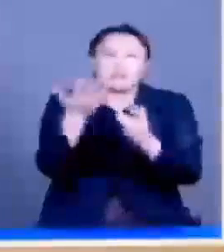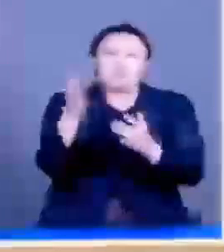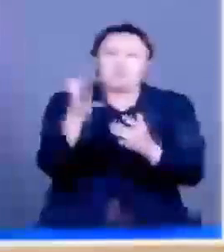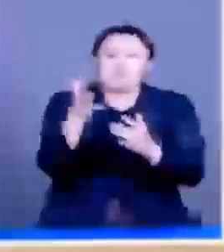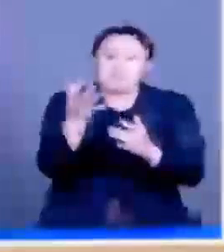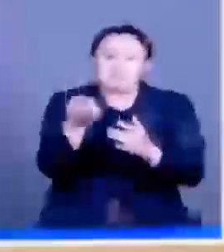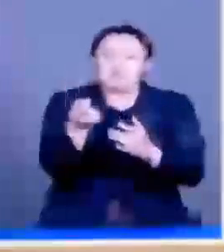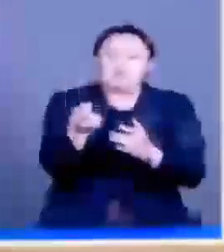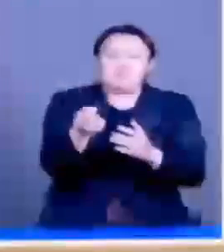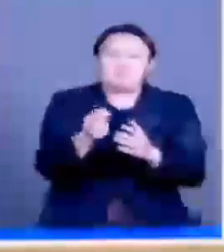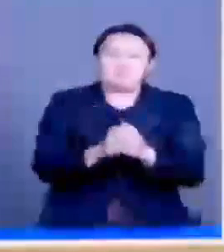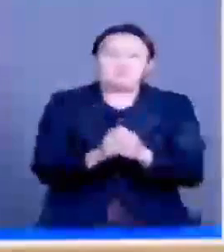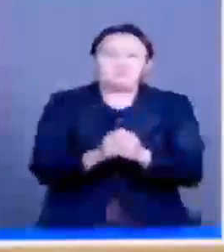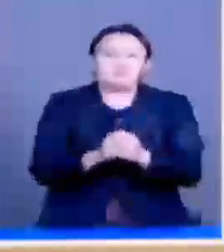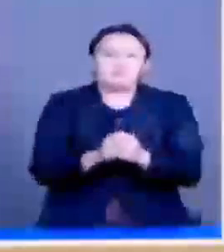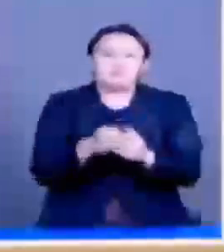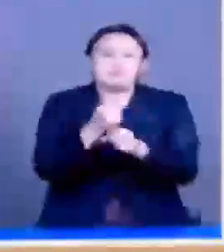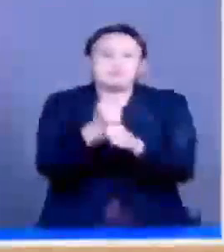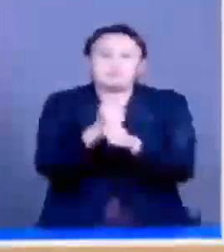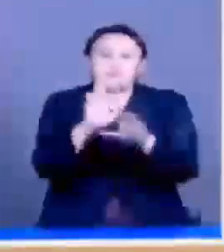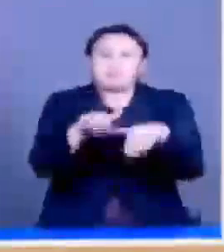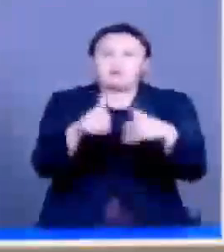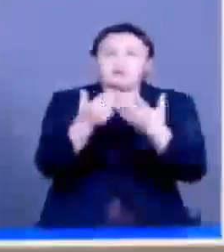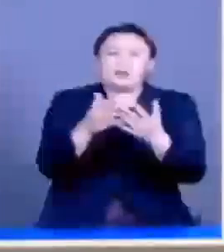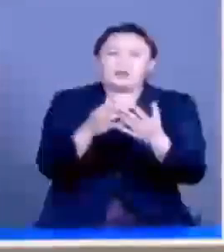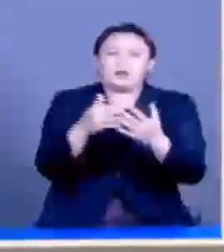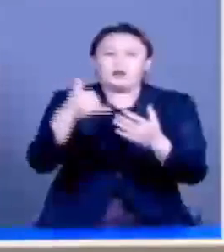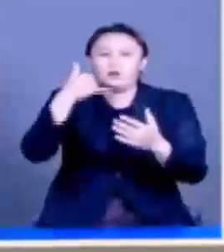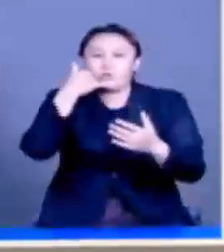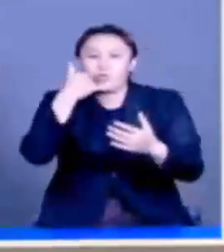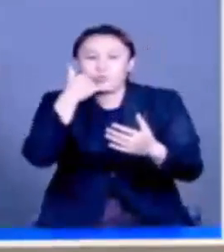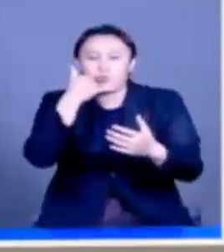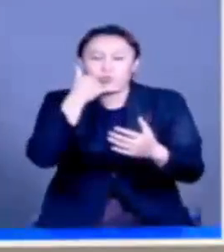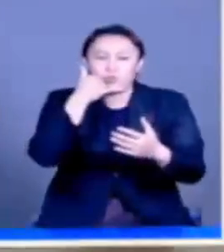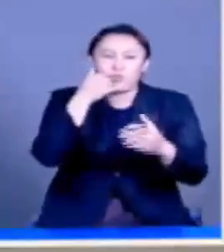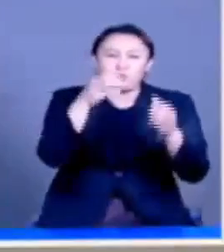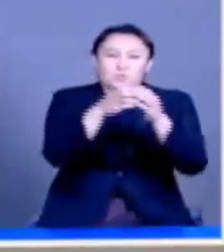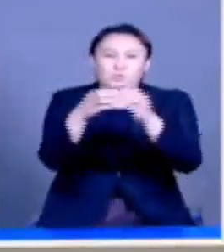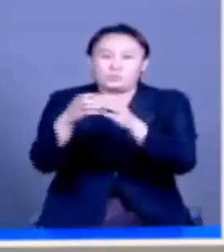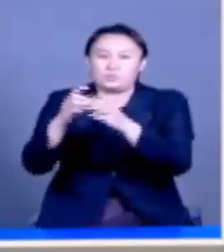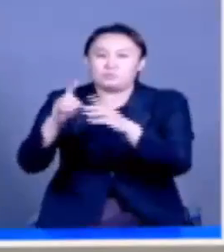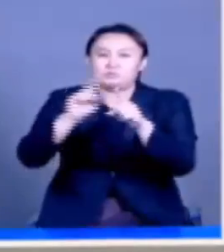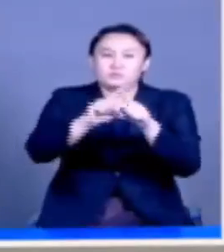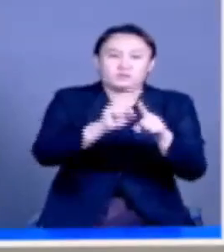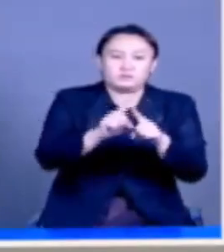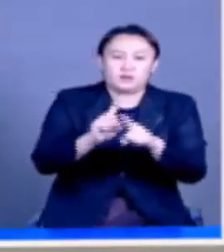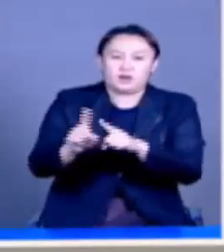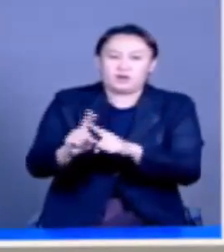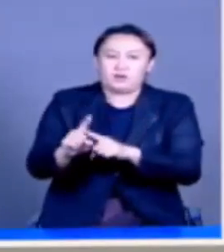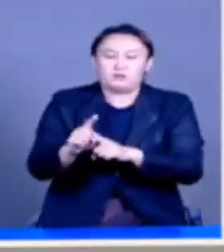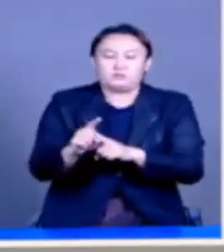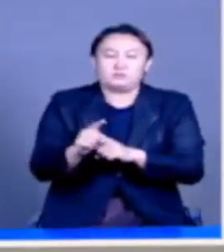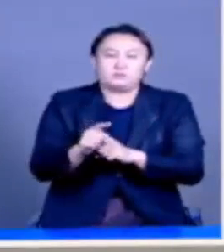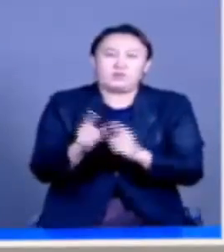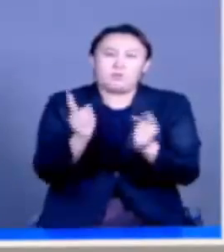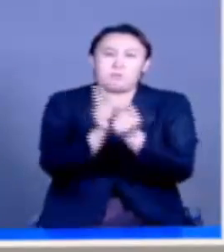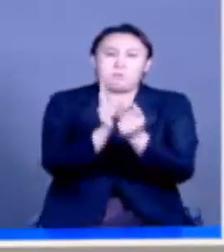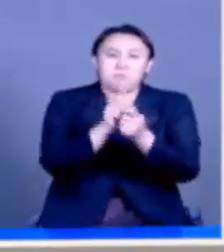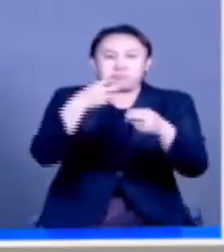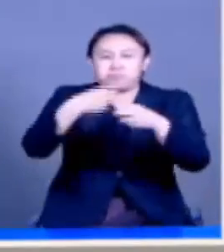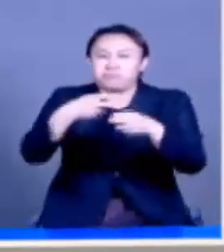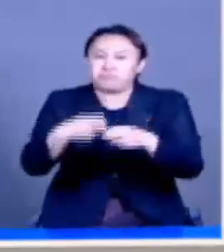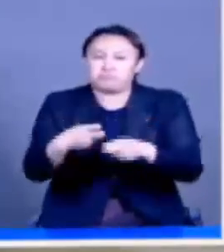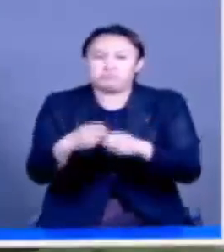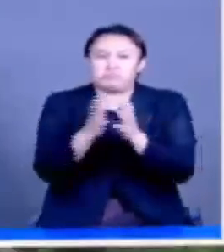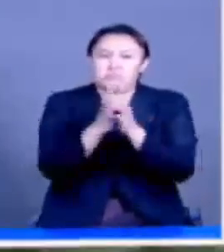ระยะได้เฮ็ดให้อาการติดต่อประสานหาทางพักส่วนอื่นก็คือหาทางคนอื่นนี่เป็นพบกับความยุ่งยาก